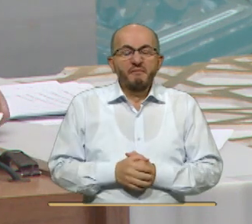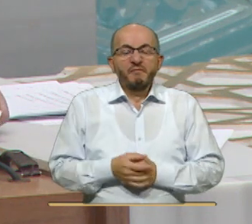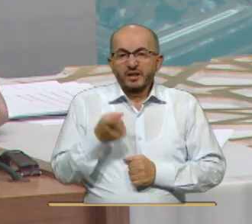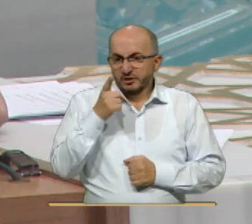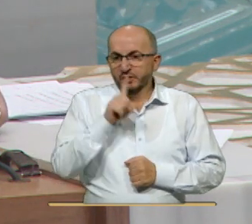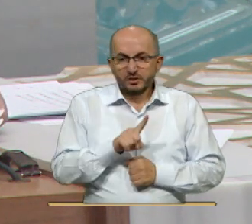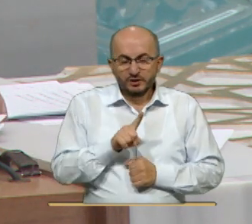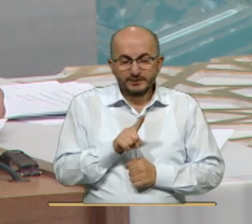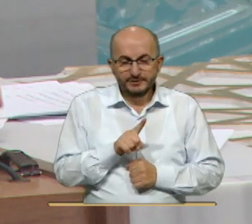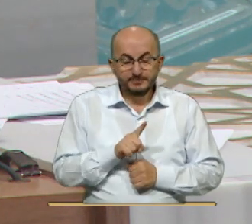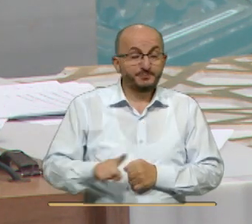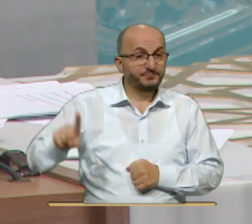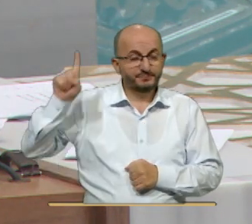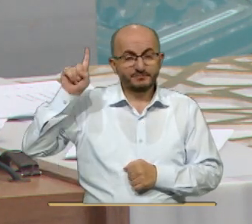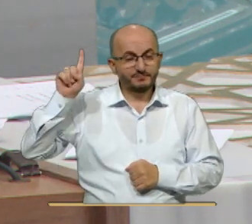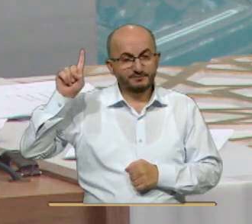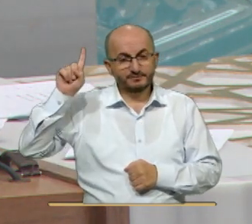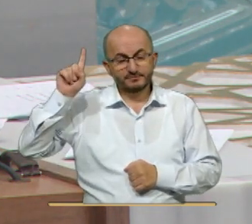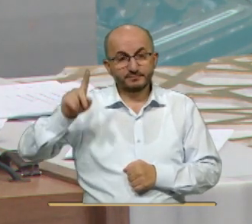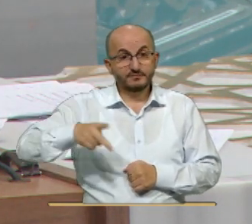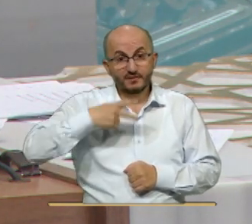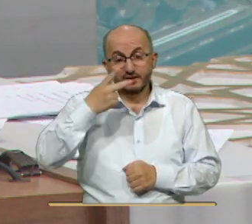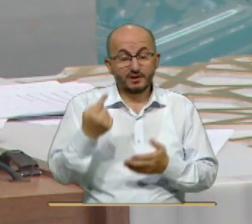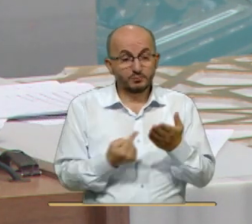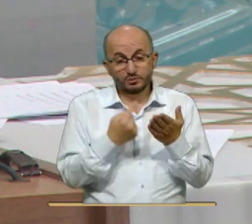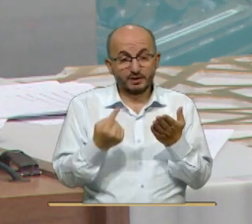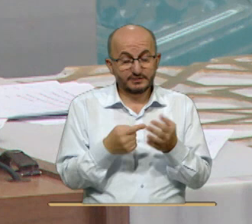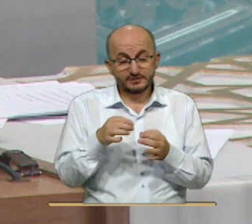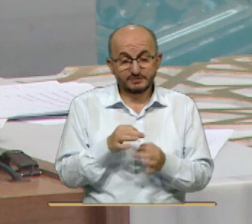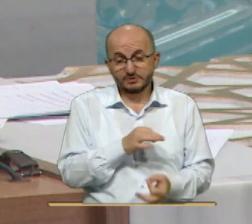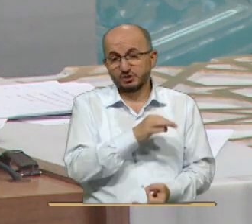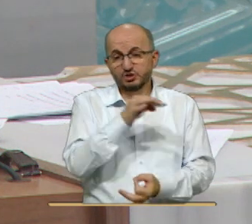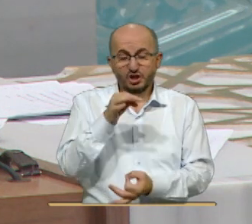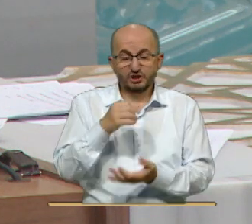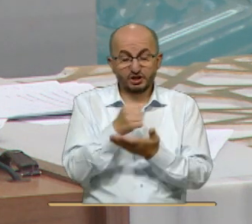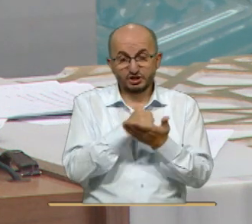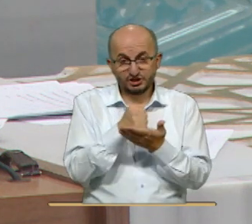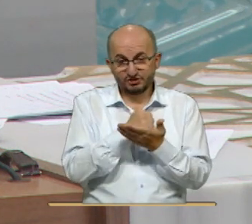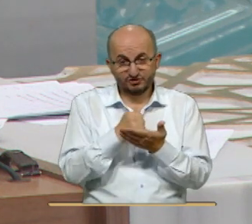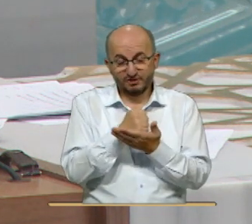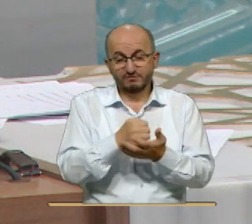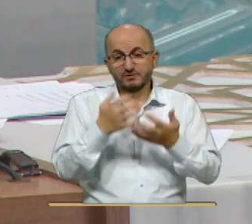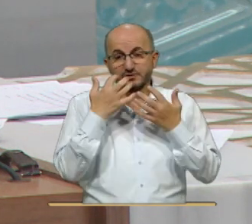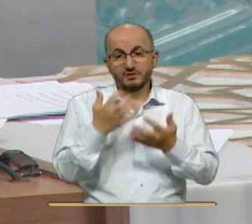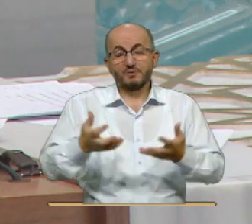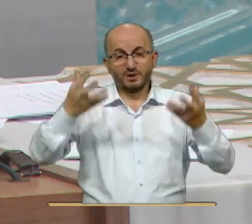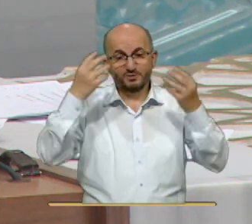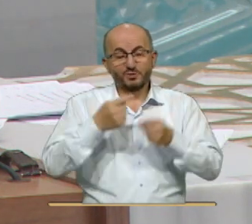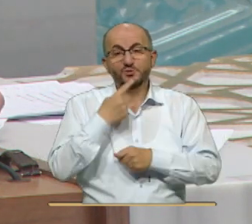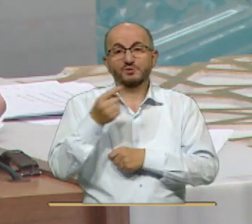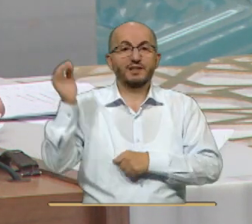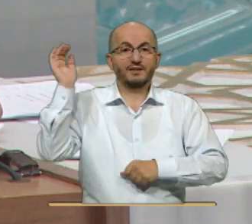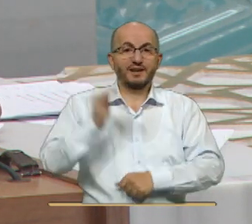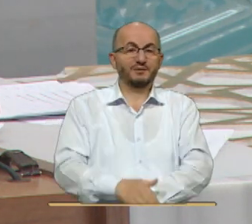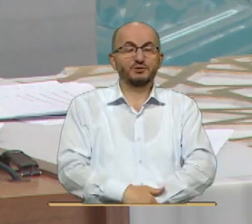Çünkü Mevla'nın kelamı, Kur'an-ı Kerim insanlığa şifa ve rahmet olsun diye